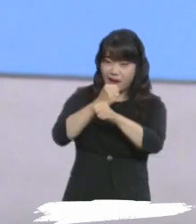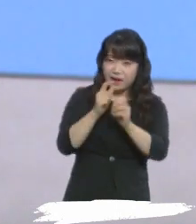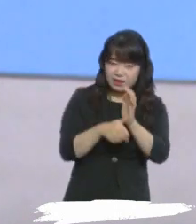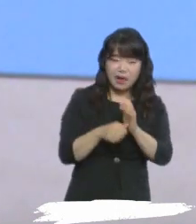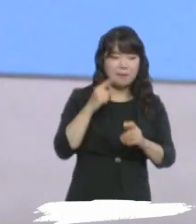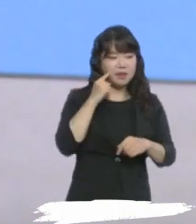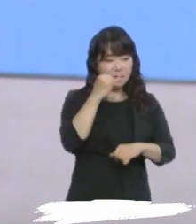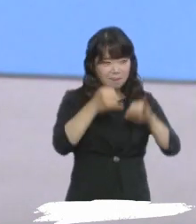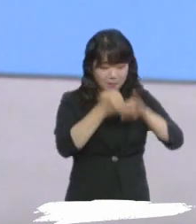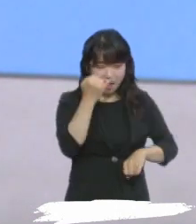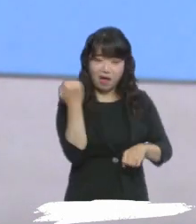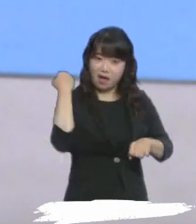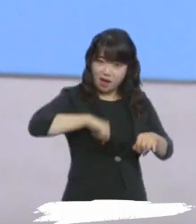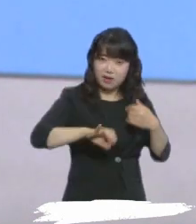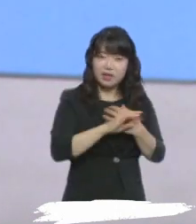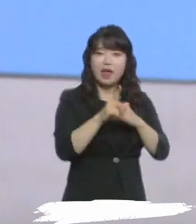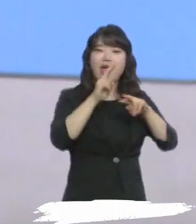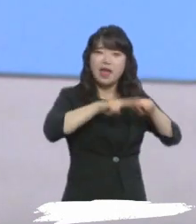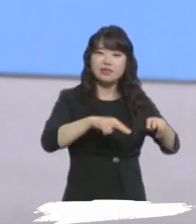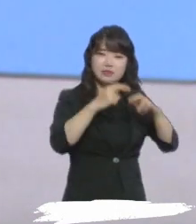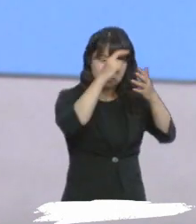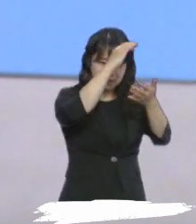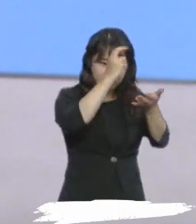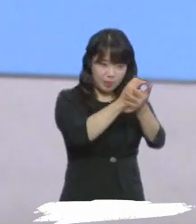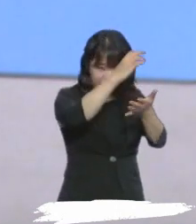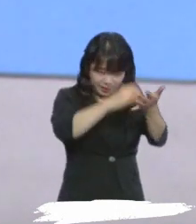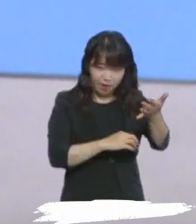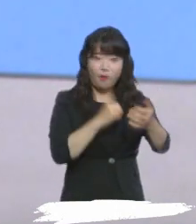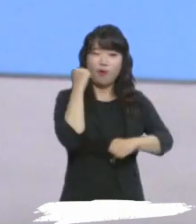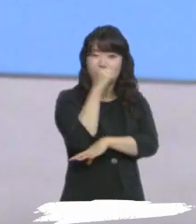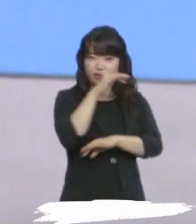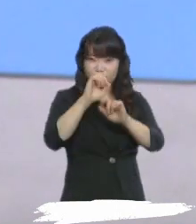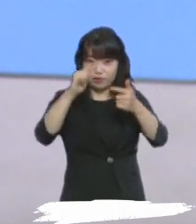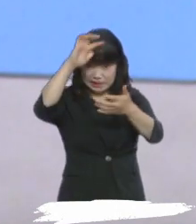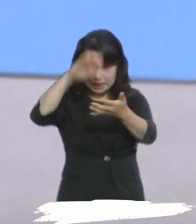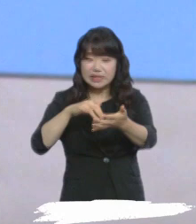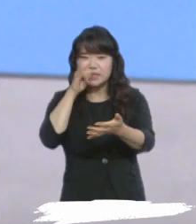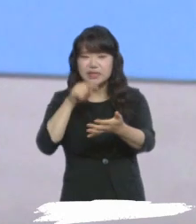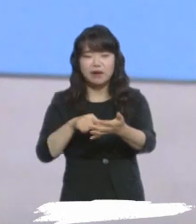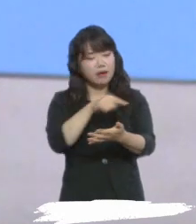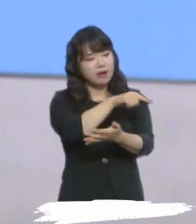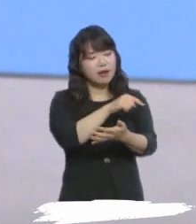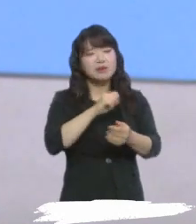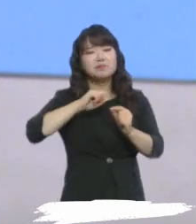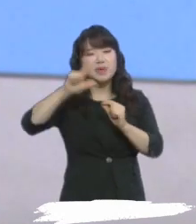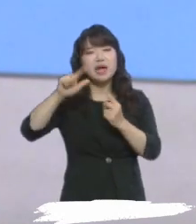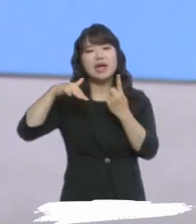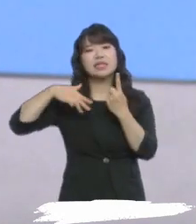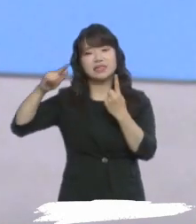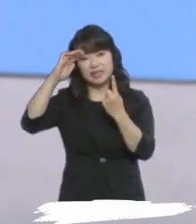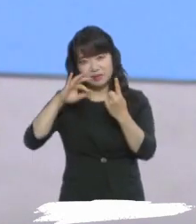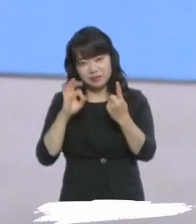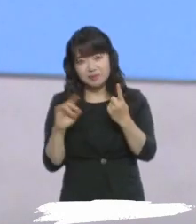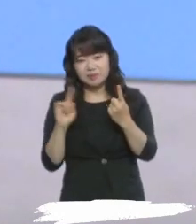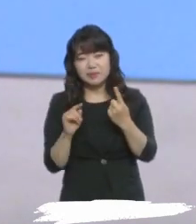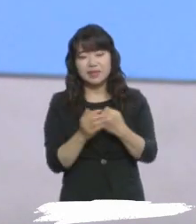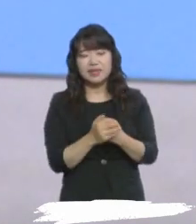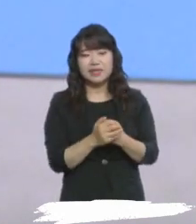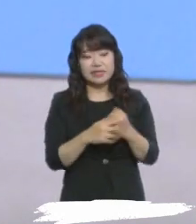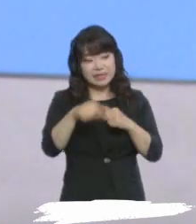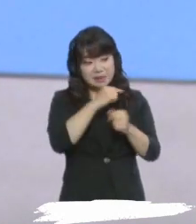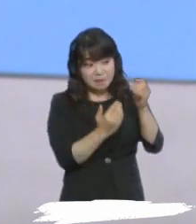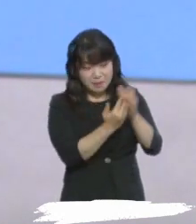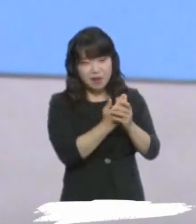해지 조건이라든지 아니면 계약 위반 사항 기준 조건이 있는데 1차적으로는 대체적으로 이제 어떤 사안에